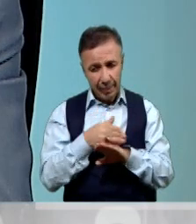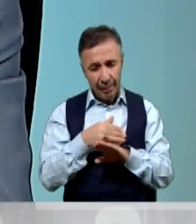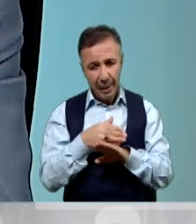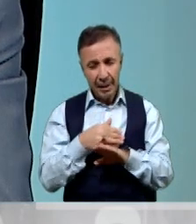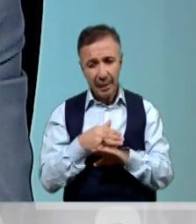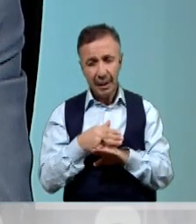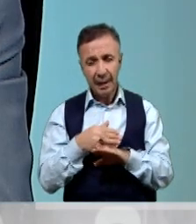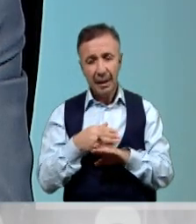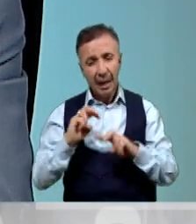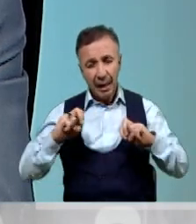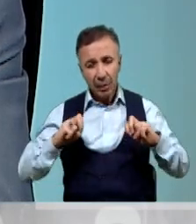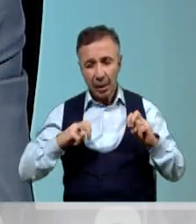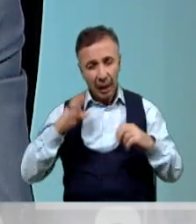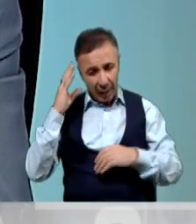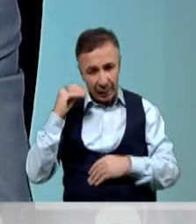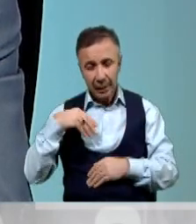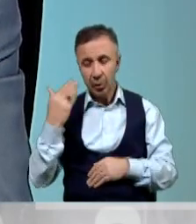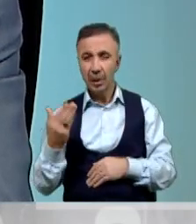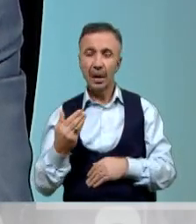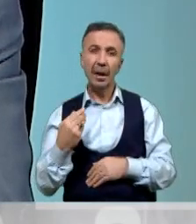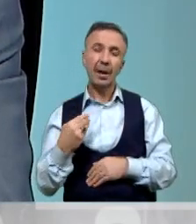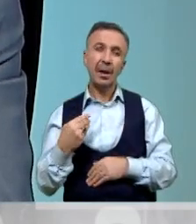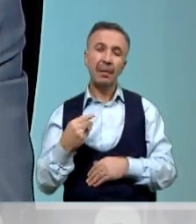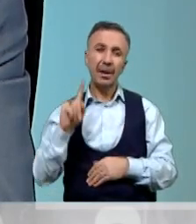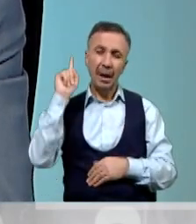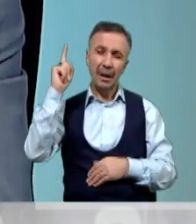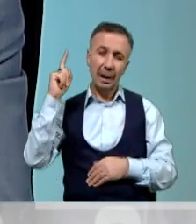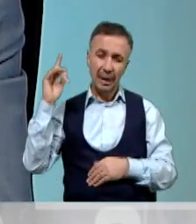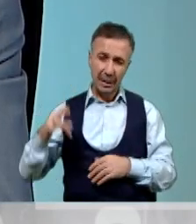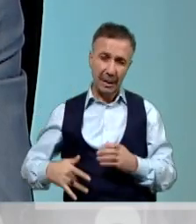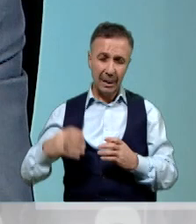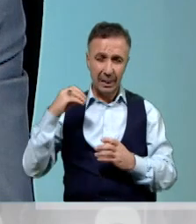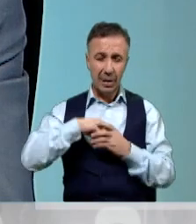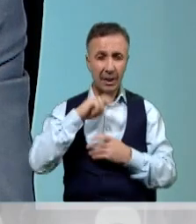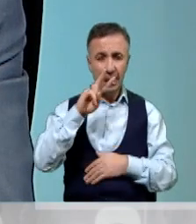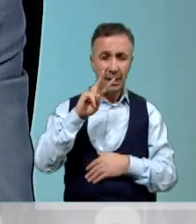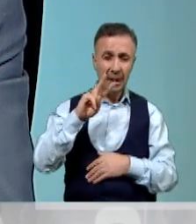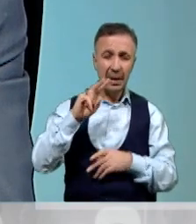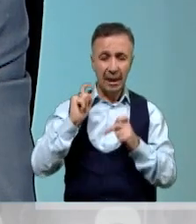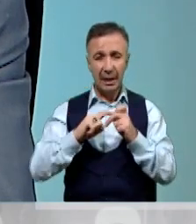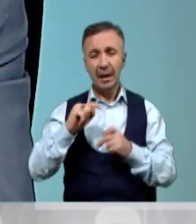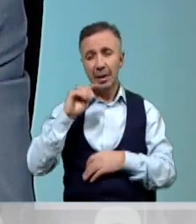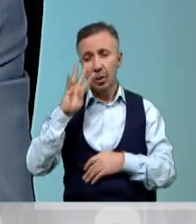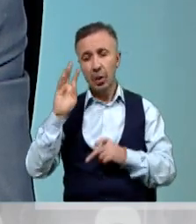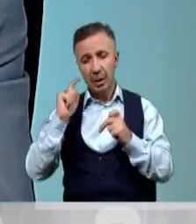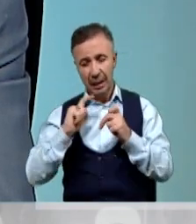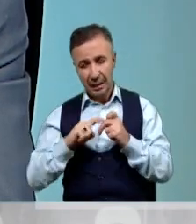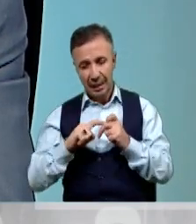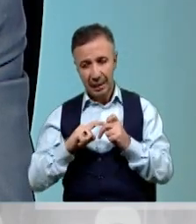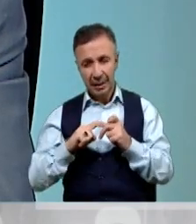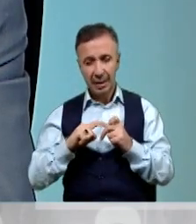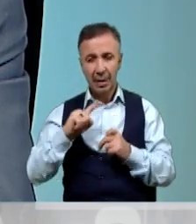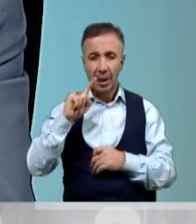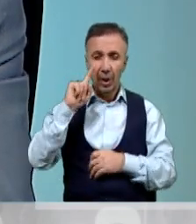bir de Allah rızası için iki dört veya işte daha fazla da kılabilir 10 12